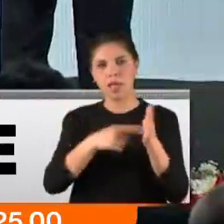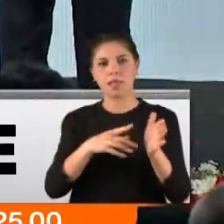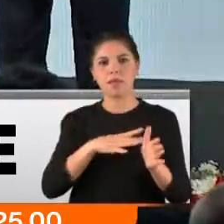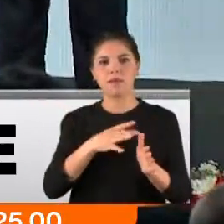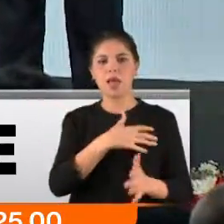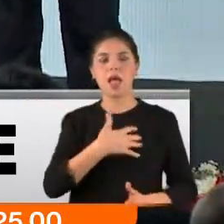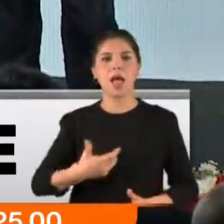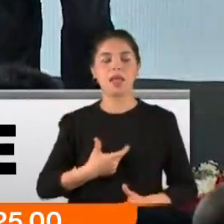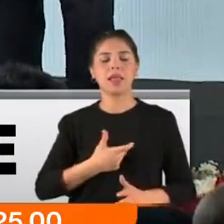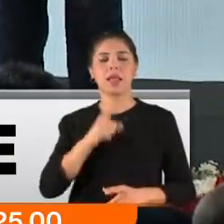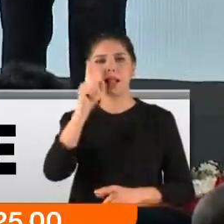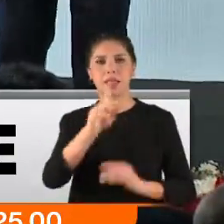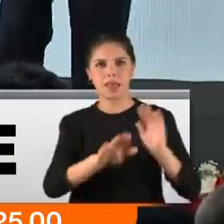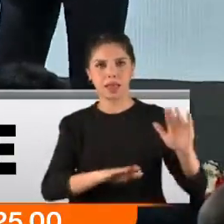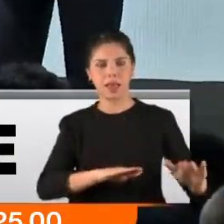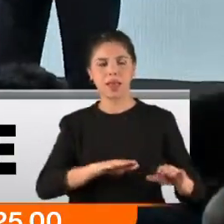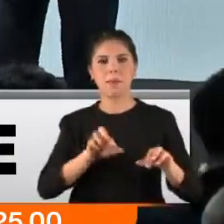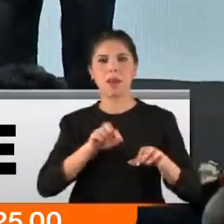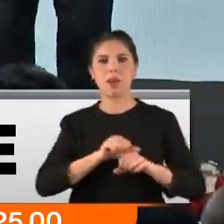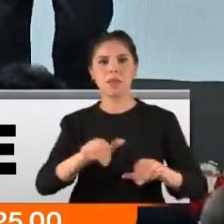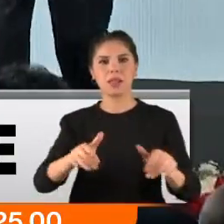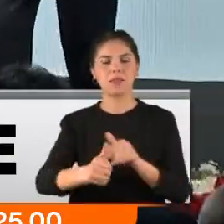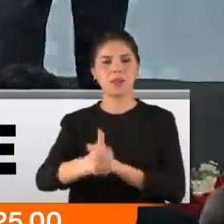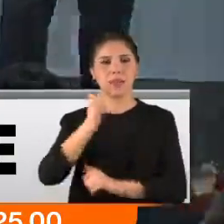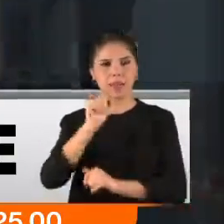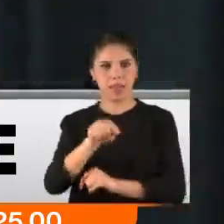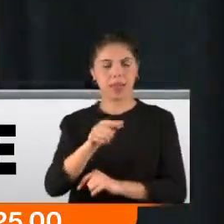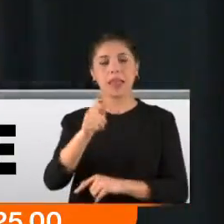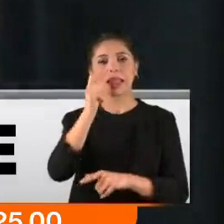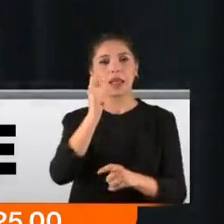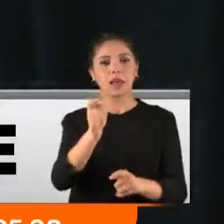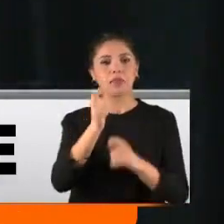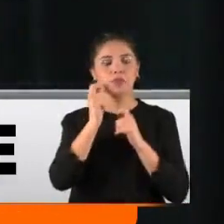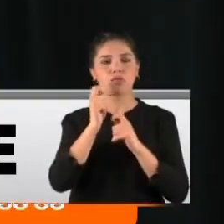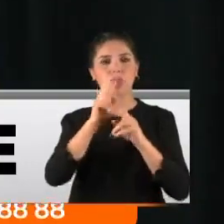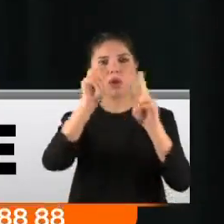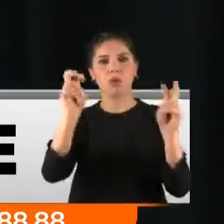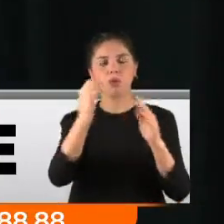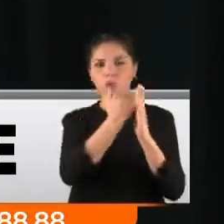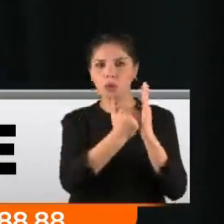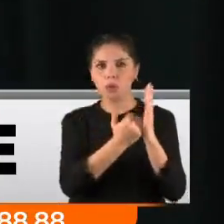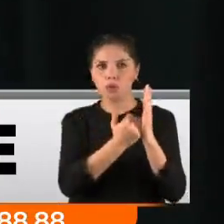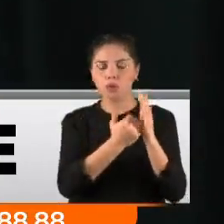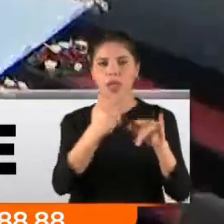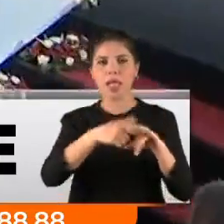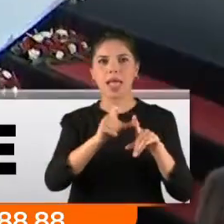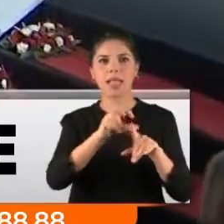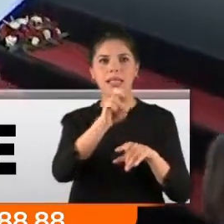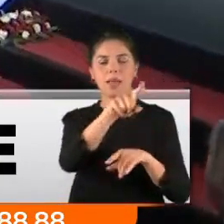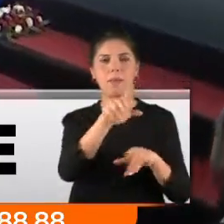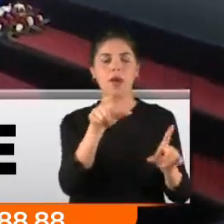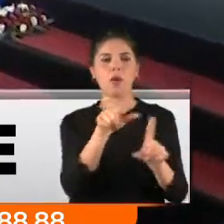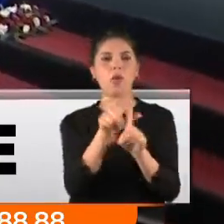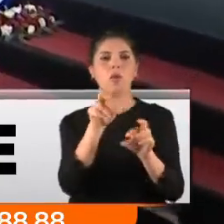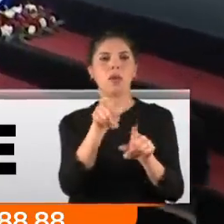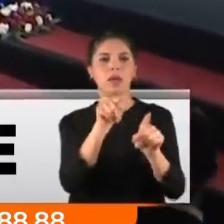Anayasa taslağının ilk vaadi parlamenter sisteme dönüş. Ama daha dikkat çeken başlıklarsa adeta HDP'yi koruyup kollamak